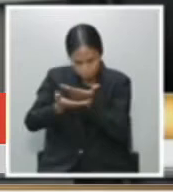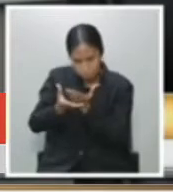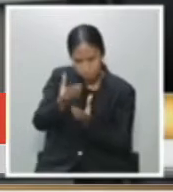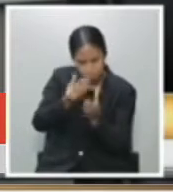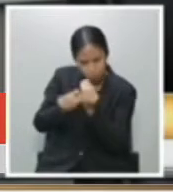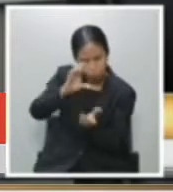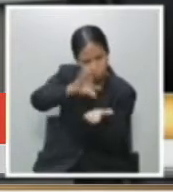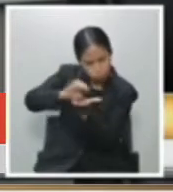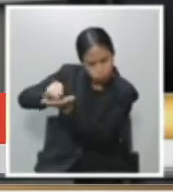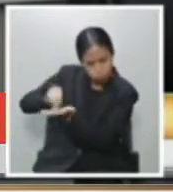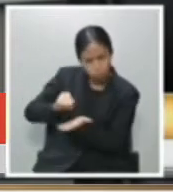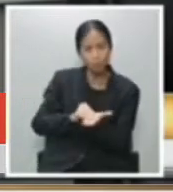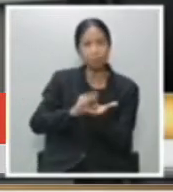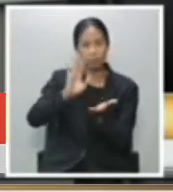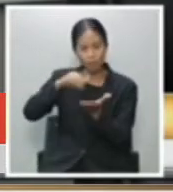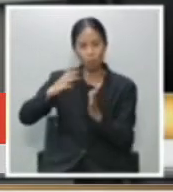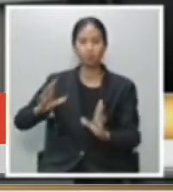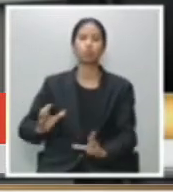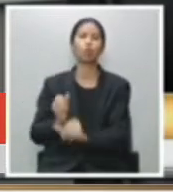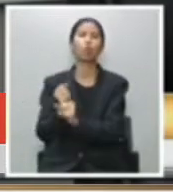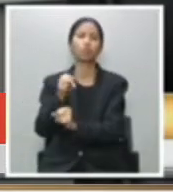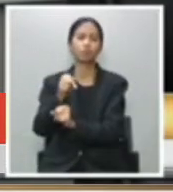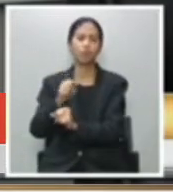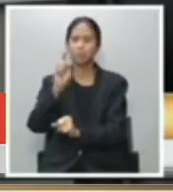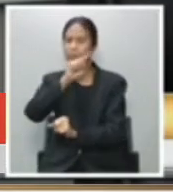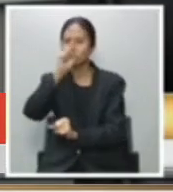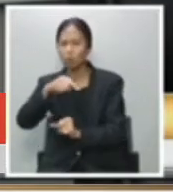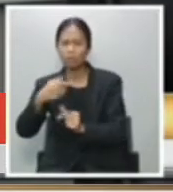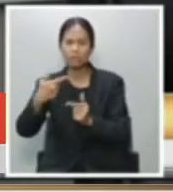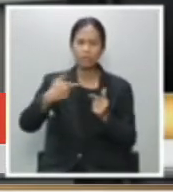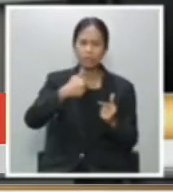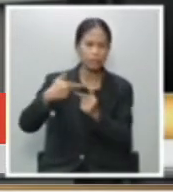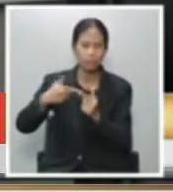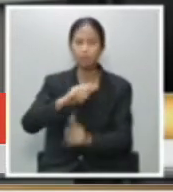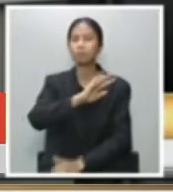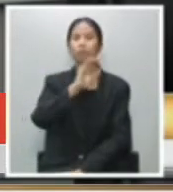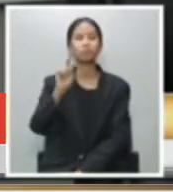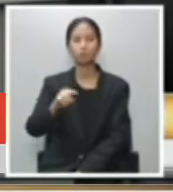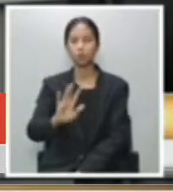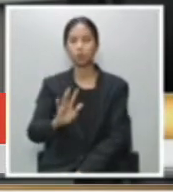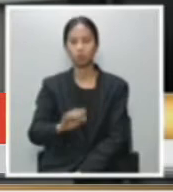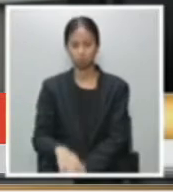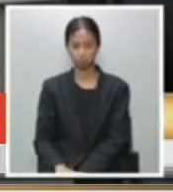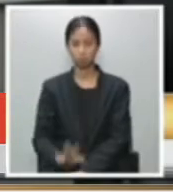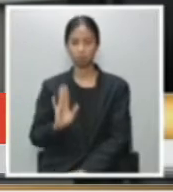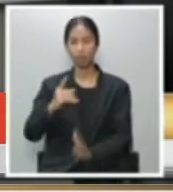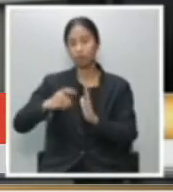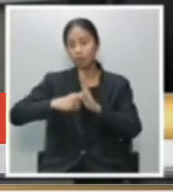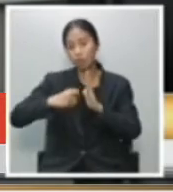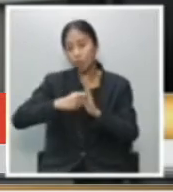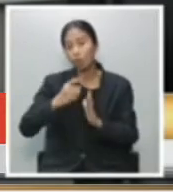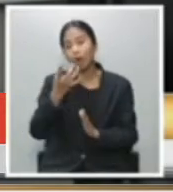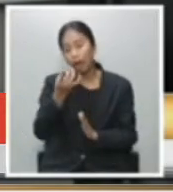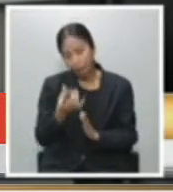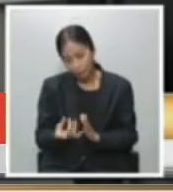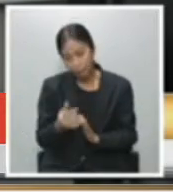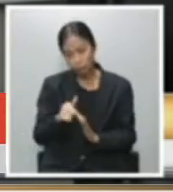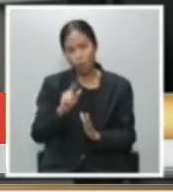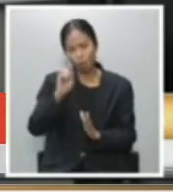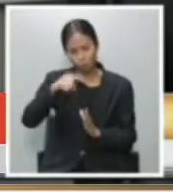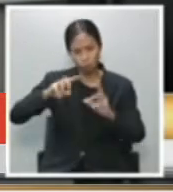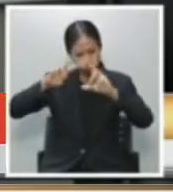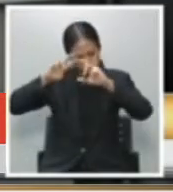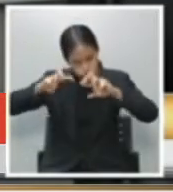ผลการศึกษาของสภาของเราสาเหตุของปัญหาครับหลายท่านพูดมาเยอะมากไปศึกษาให้ชัดครับว่าส